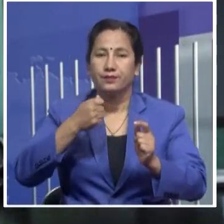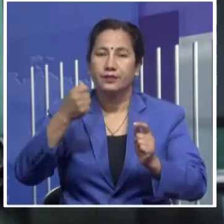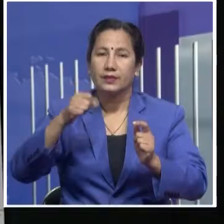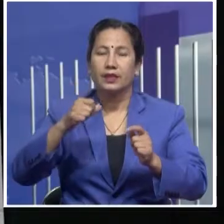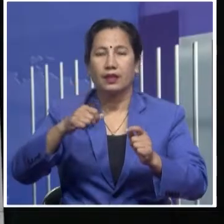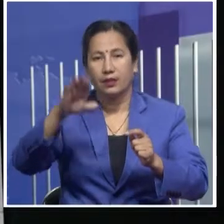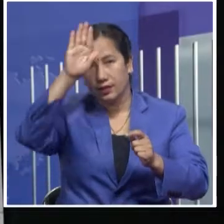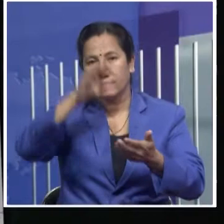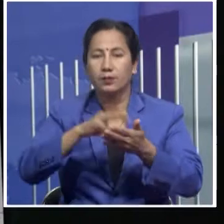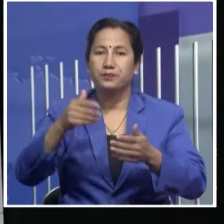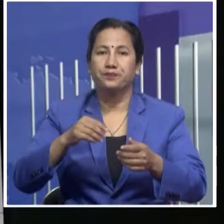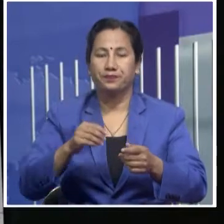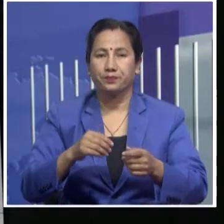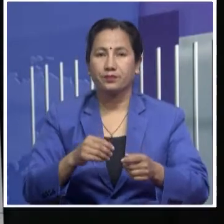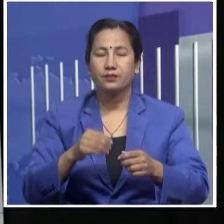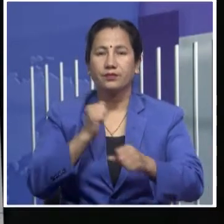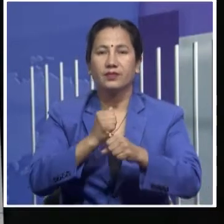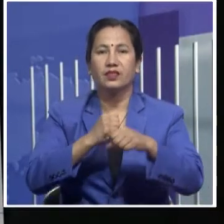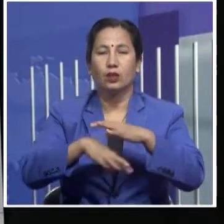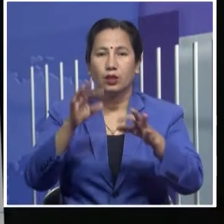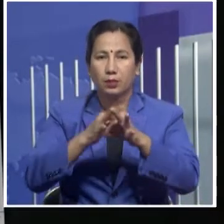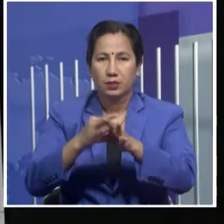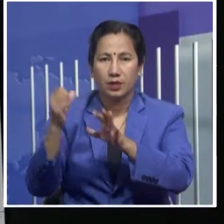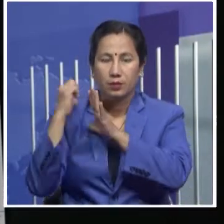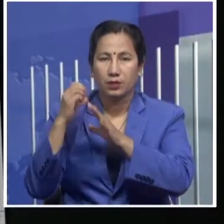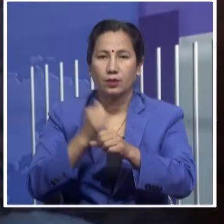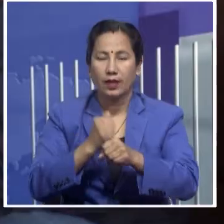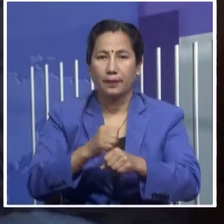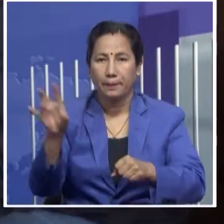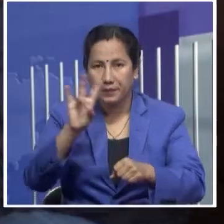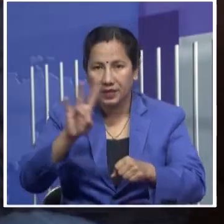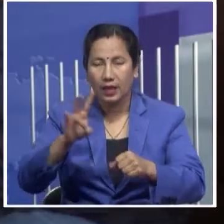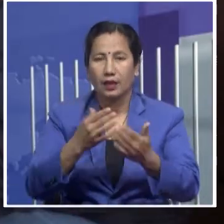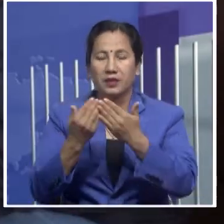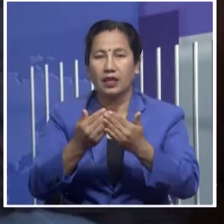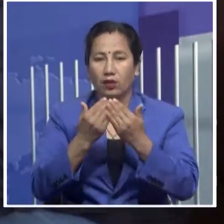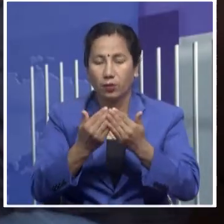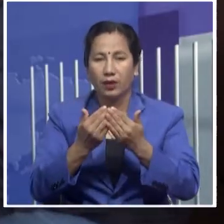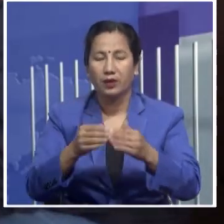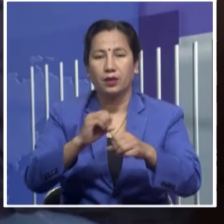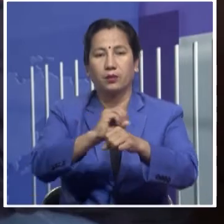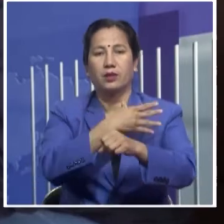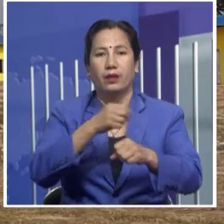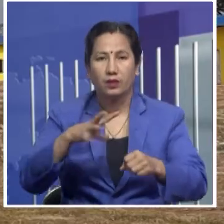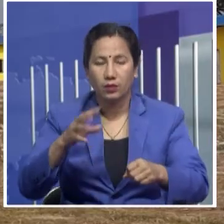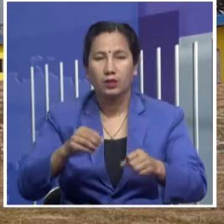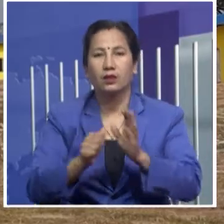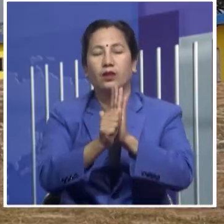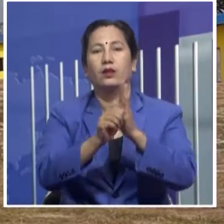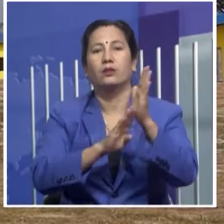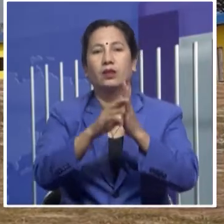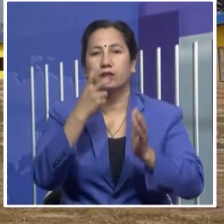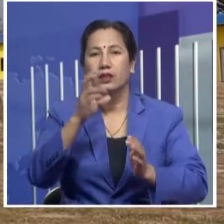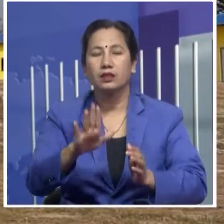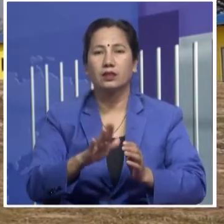प्रक्रिया अगाडि जान्छ। स्थायी राजधानी कार्यान्वयन र व्यवस्थापनको काम शिक्षालय तथा विद्यालयको पठन पाठन प्रभावित नहुने गरी अघि बढाउनु पर्ने